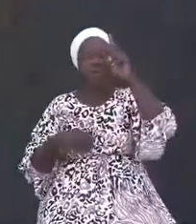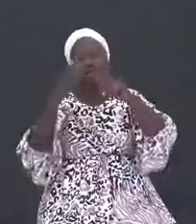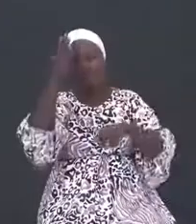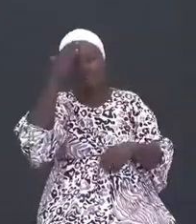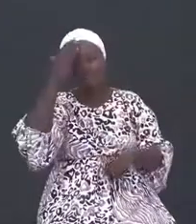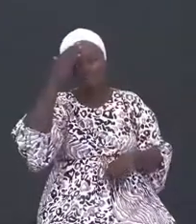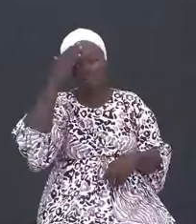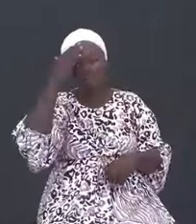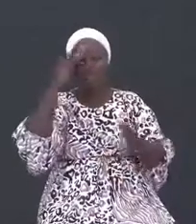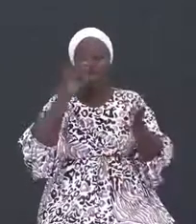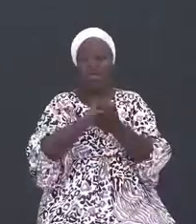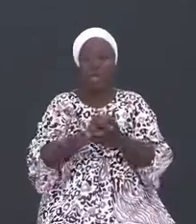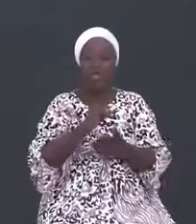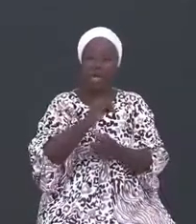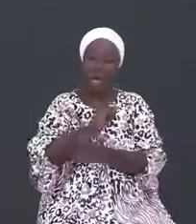t'aime.